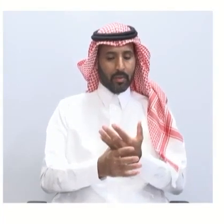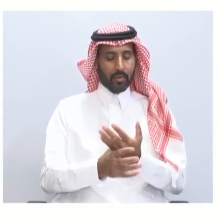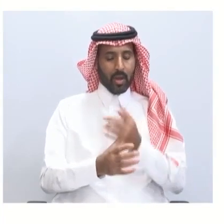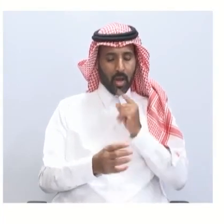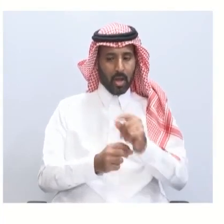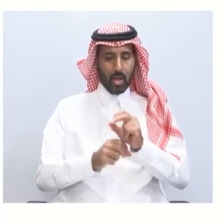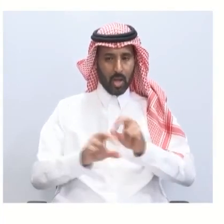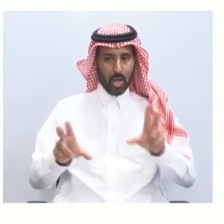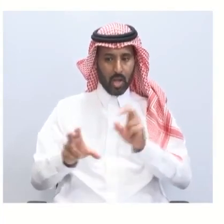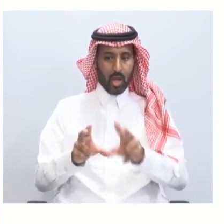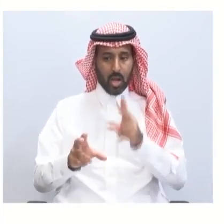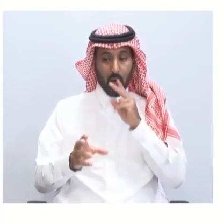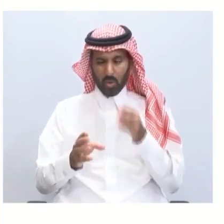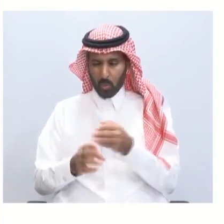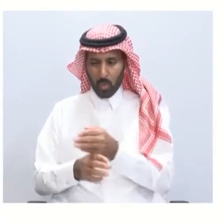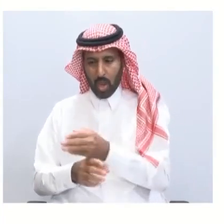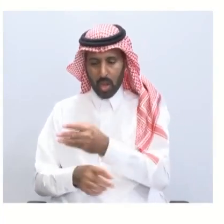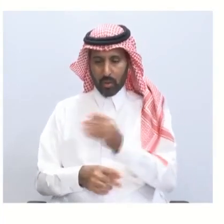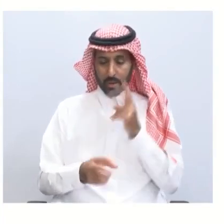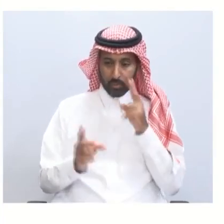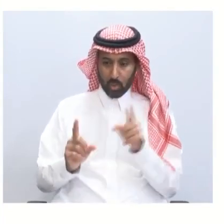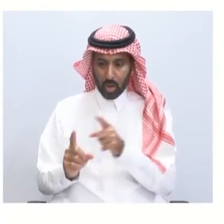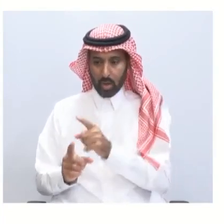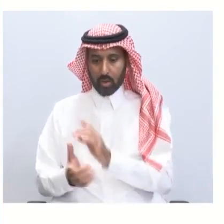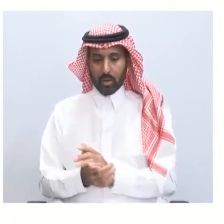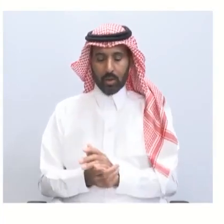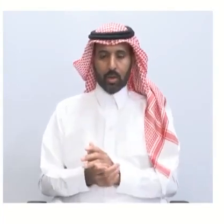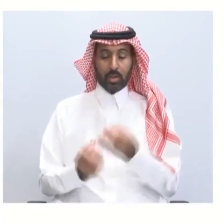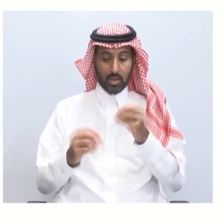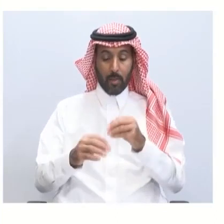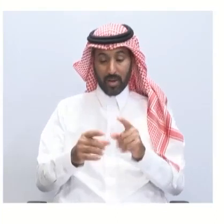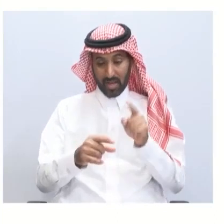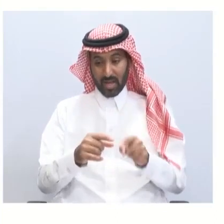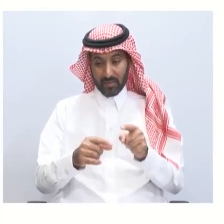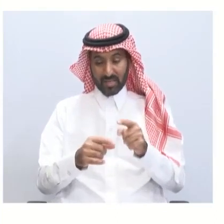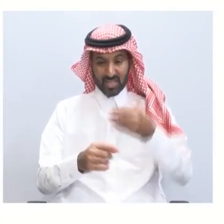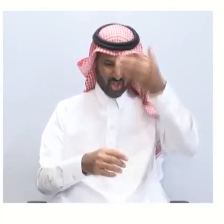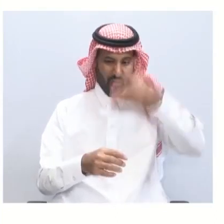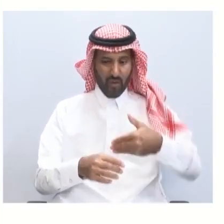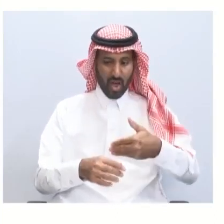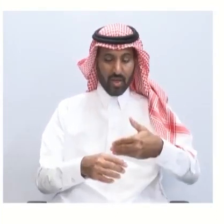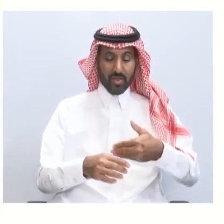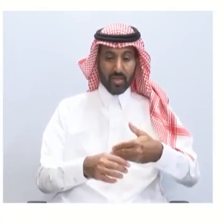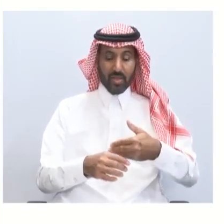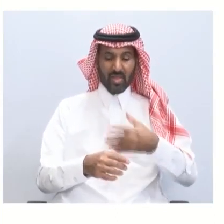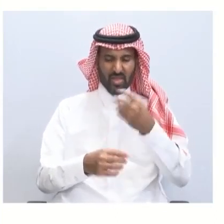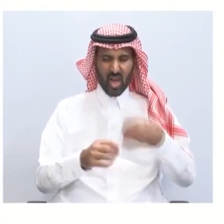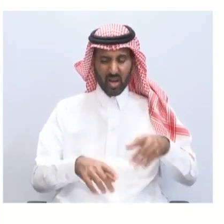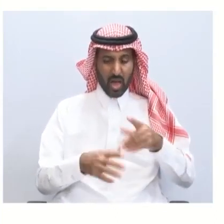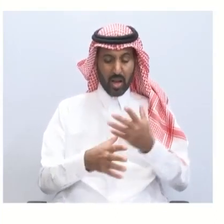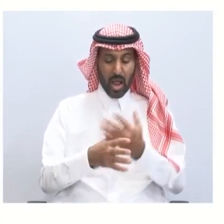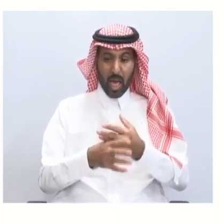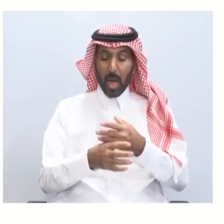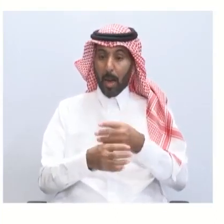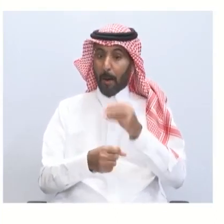الاعلان مظلل الاعلان مظلل وقد يحمل خلفه صفحات ضاره لان المعلومات